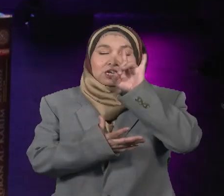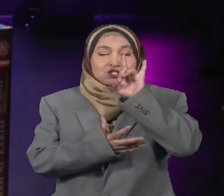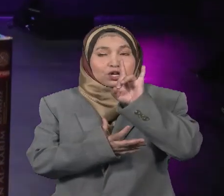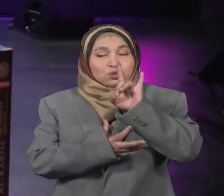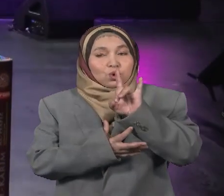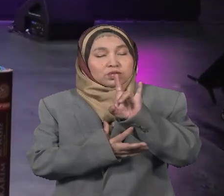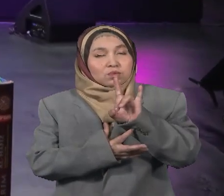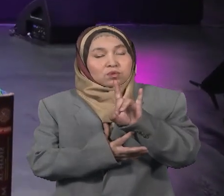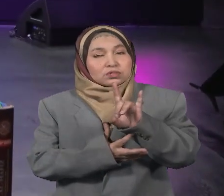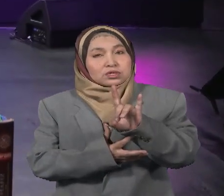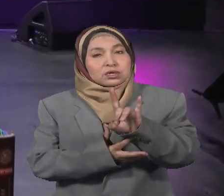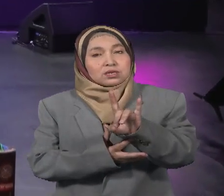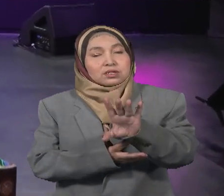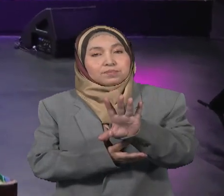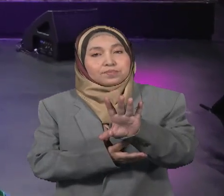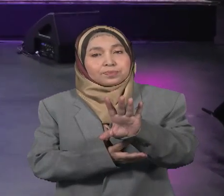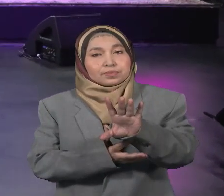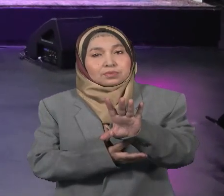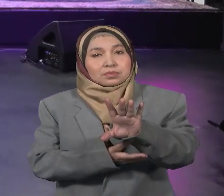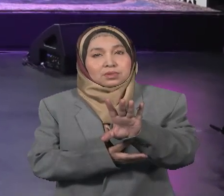الشيطان الرجيم.